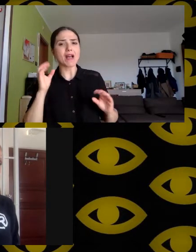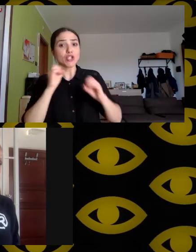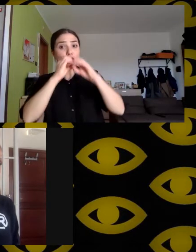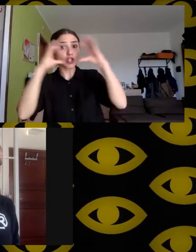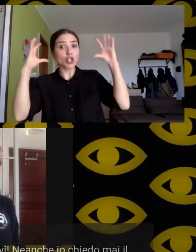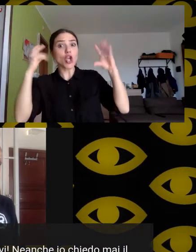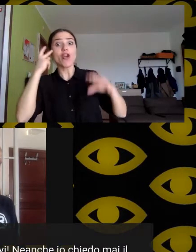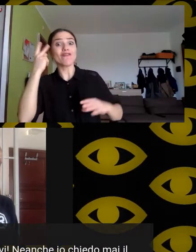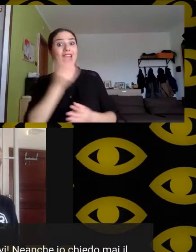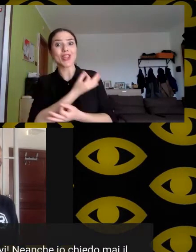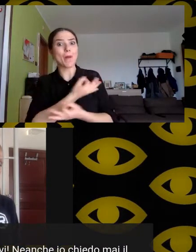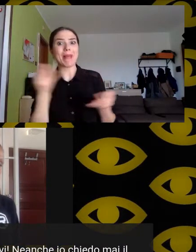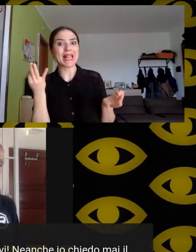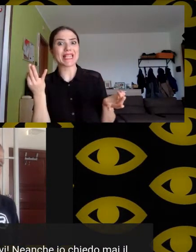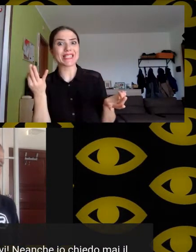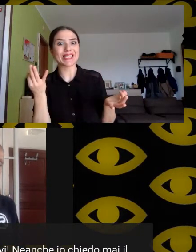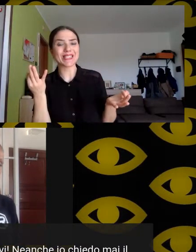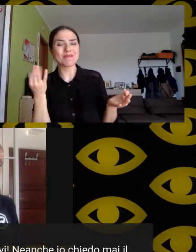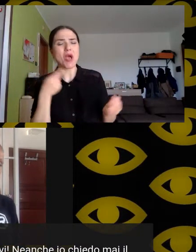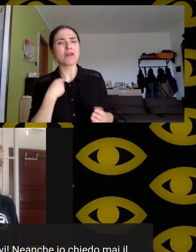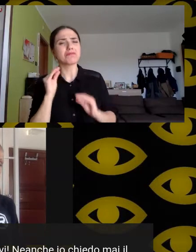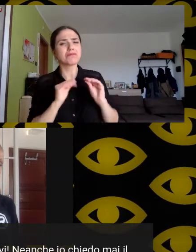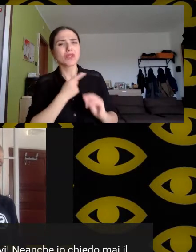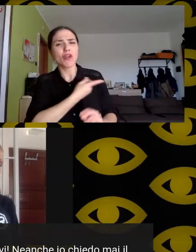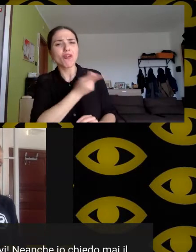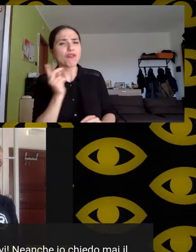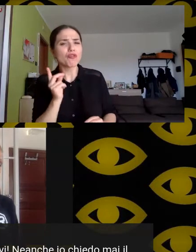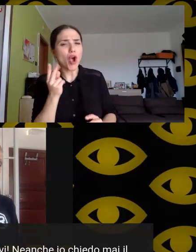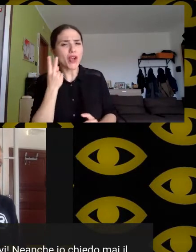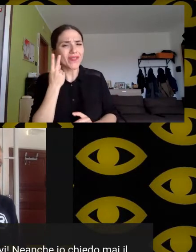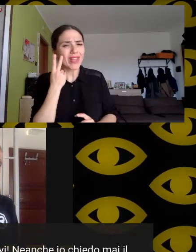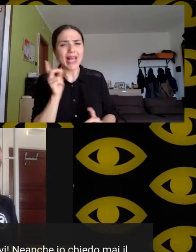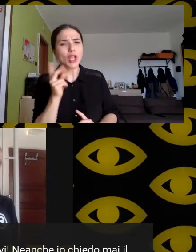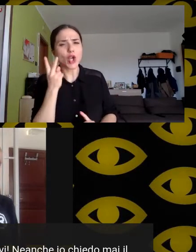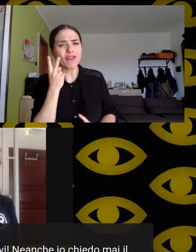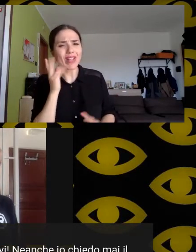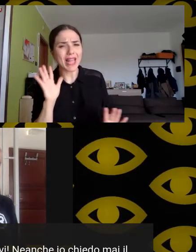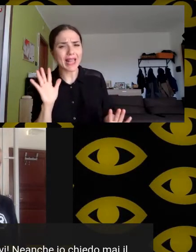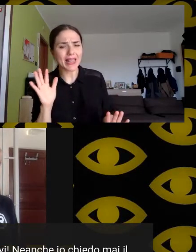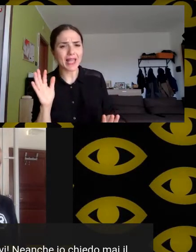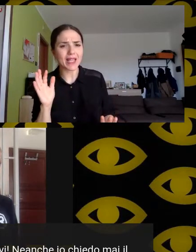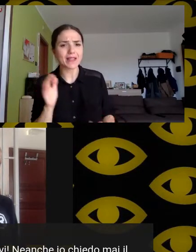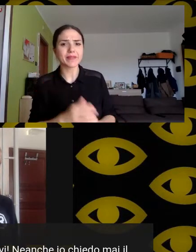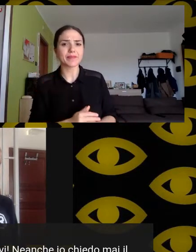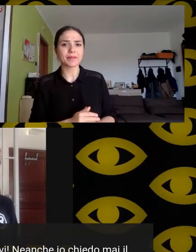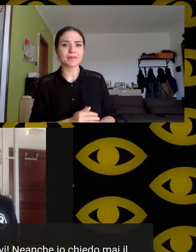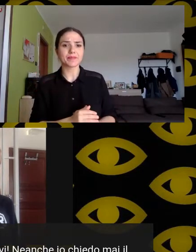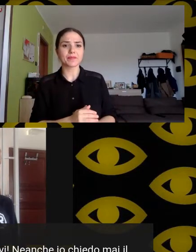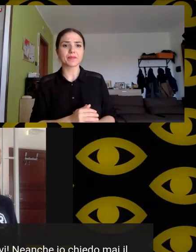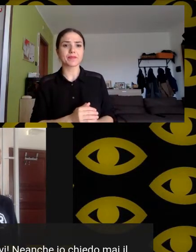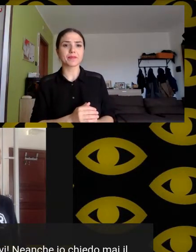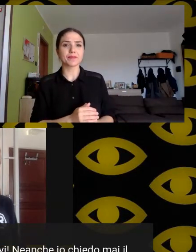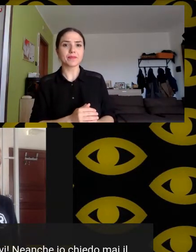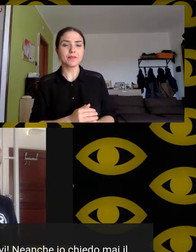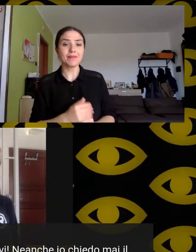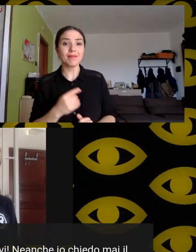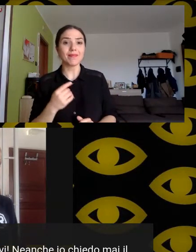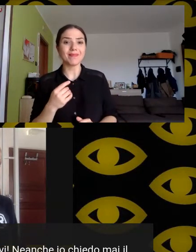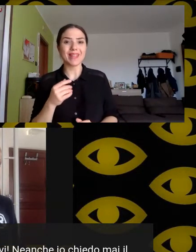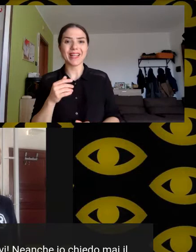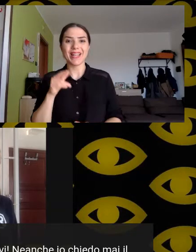qualcuno risponde. Nel frattempo io leggo il commento di Giulia che dice ciao Dario e Annalisa e anche ciao Monica, sono felicissima di